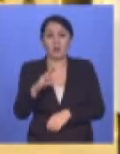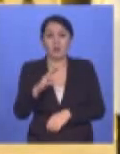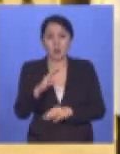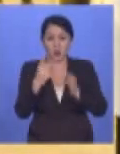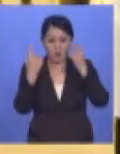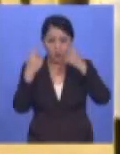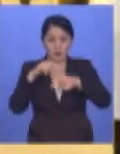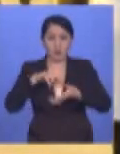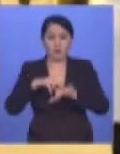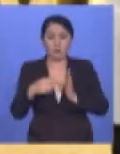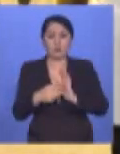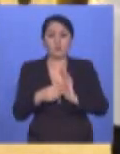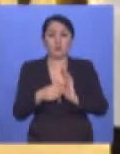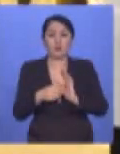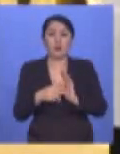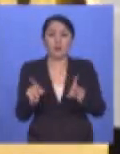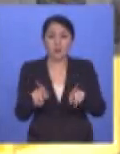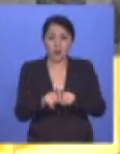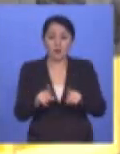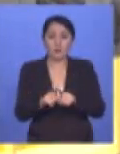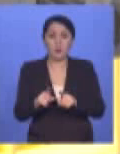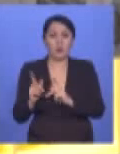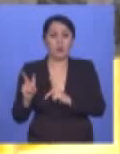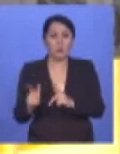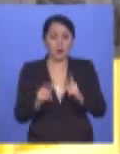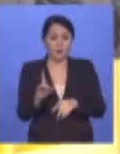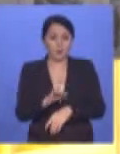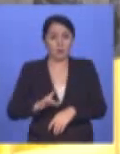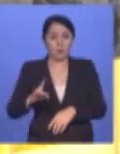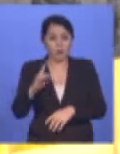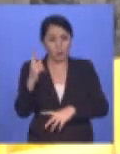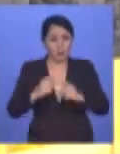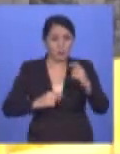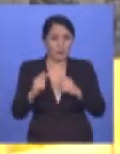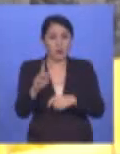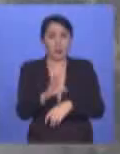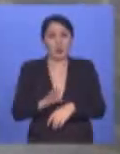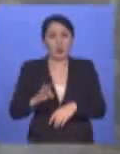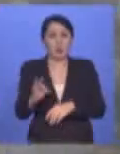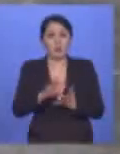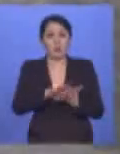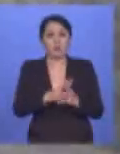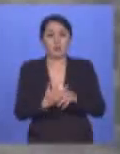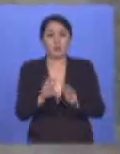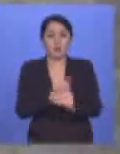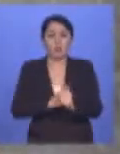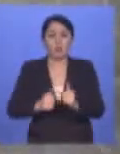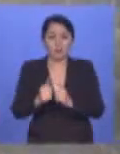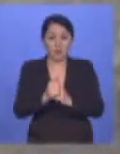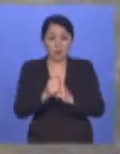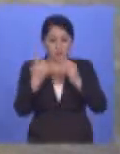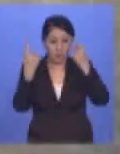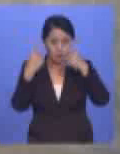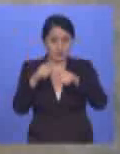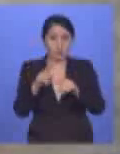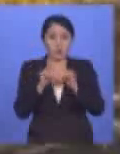өздеріміз тоже ойлаймыз, қалай өзімізде де сондай жасауға. Сондай-ақ республикалық форумның өкілдері облыс аудандарындағы жетекші ауыл шаруашылығы